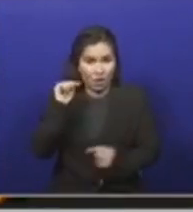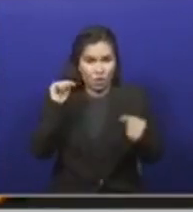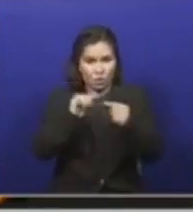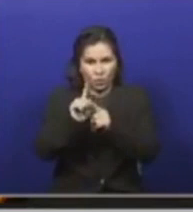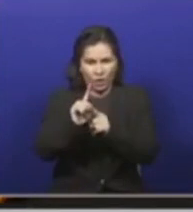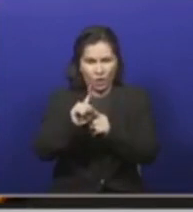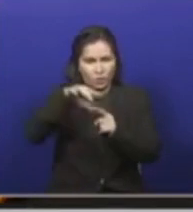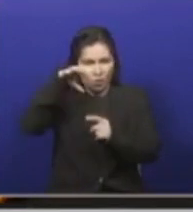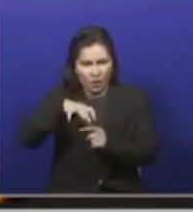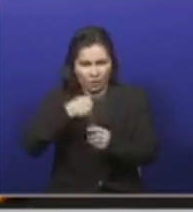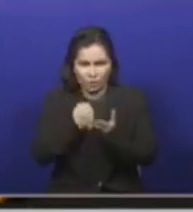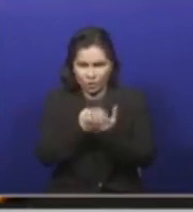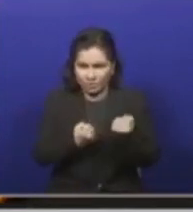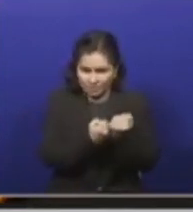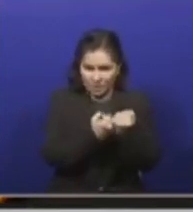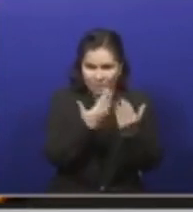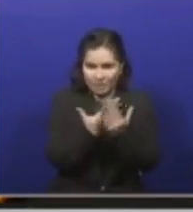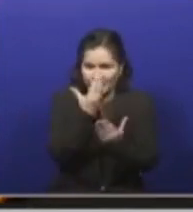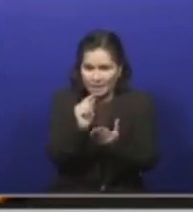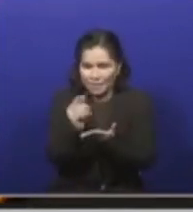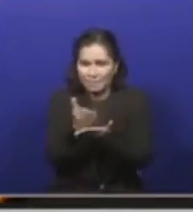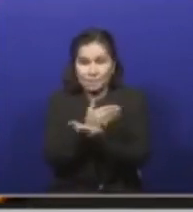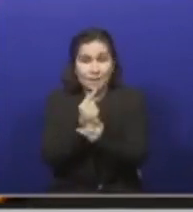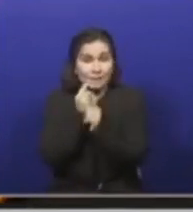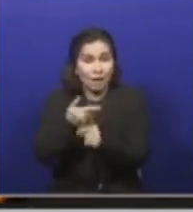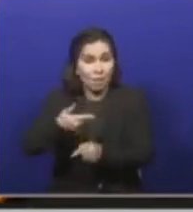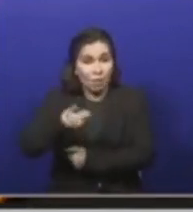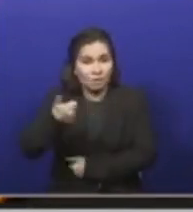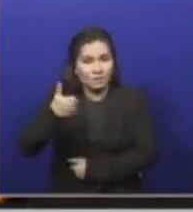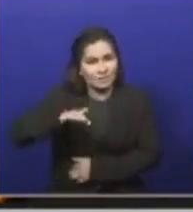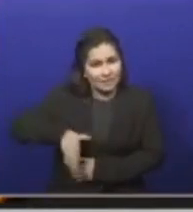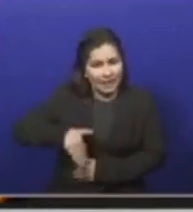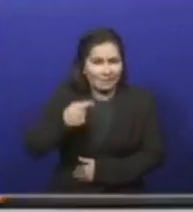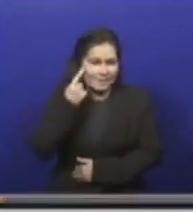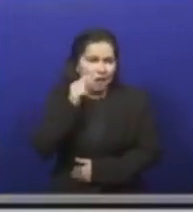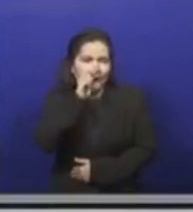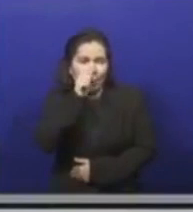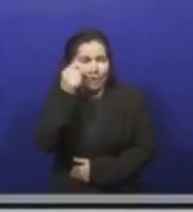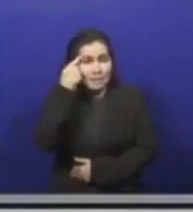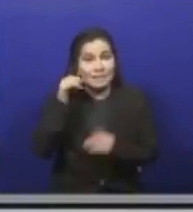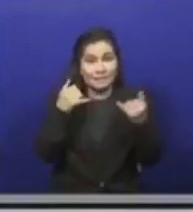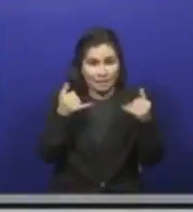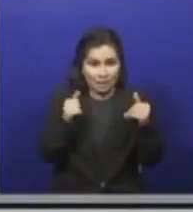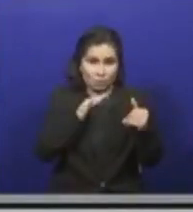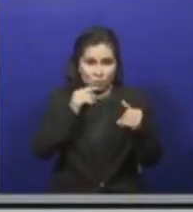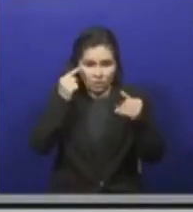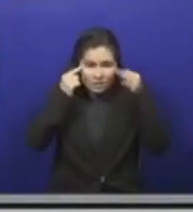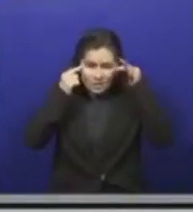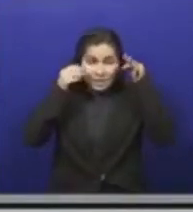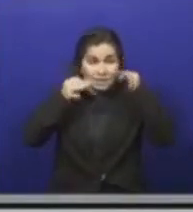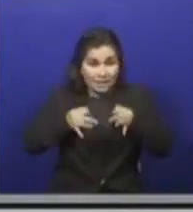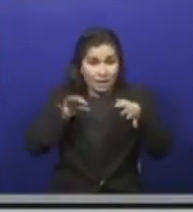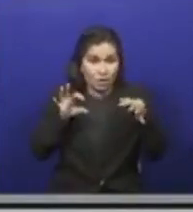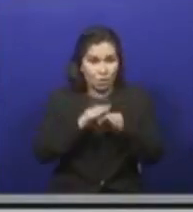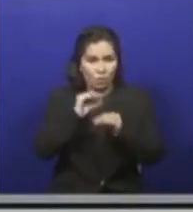ขาก่อนจากนั้นเหลือเท่าไหร่ก็เกลี่ยไปให้ตามคำขอของคนอื่นผมแค่คิดเล่นๆนะครับท่านประธานถ้าต้องตัดสินใจระหว่างโครงการก่